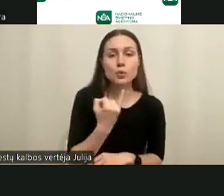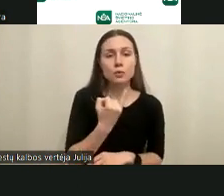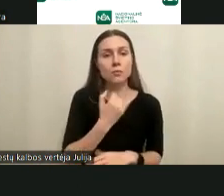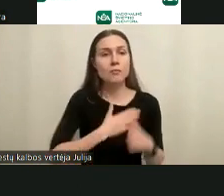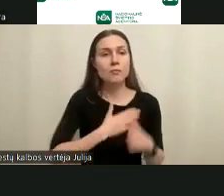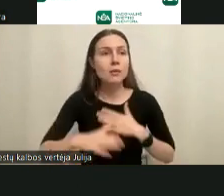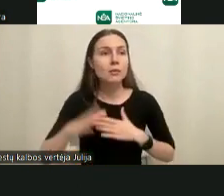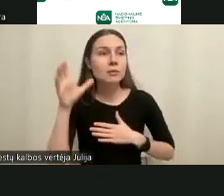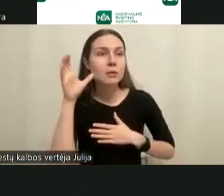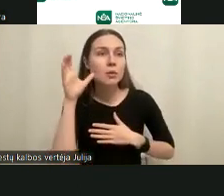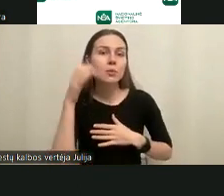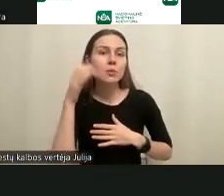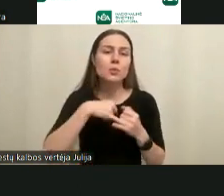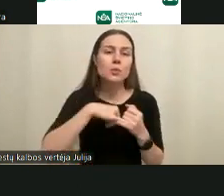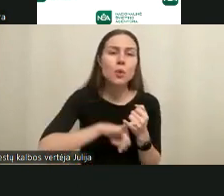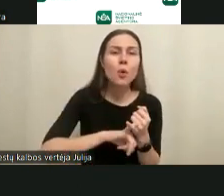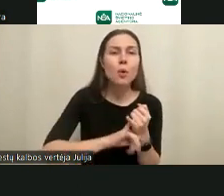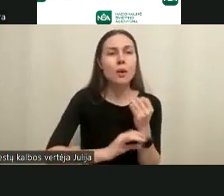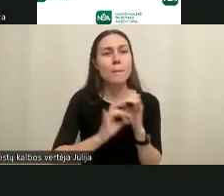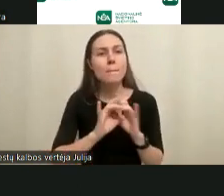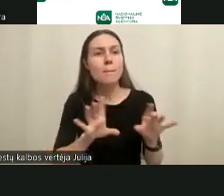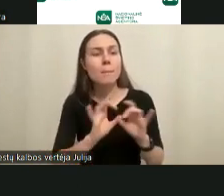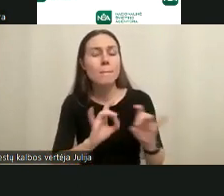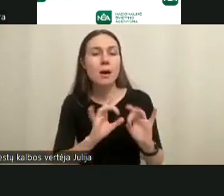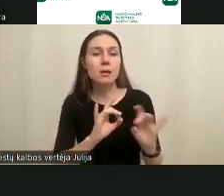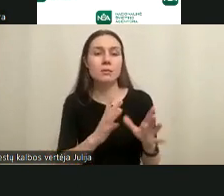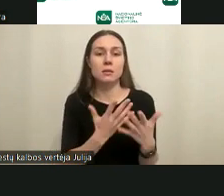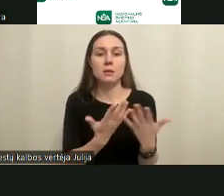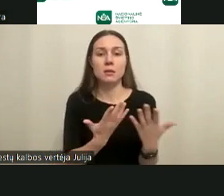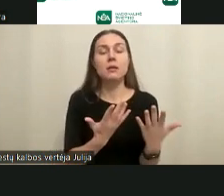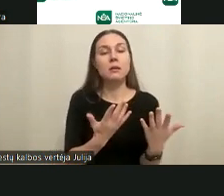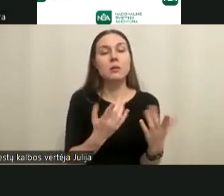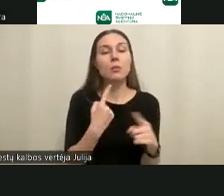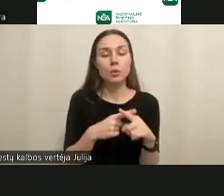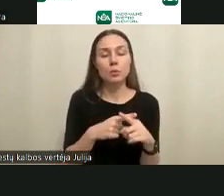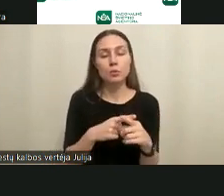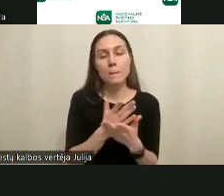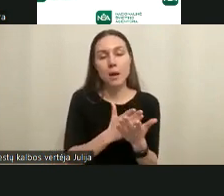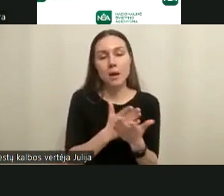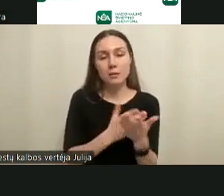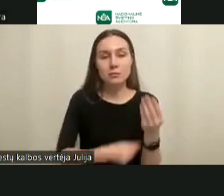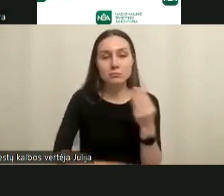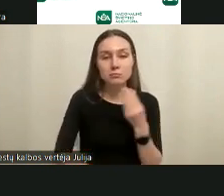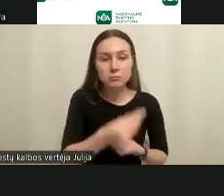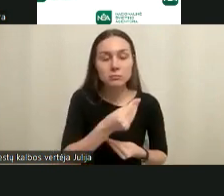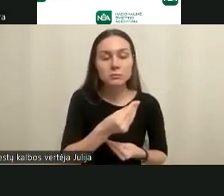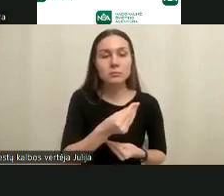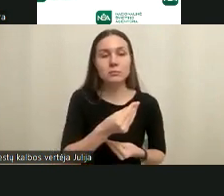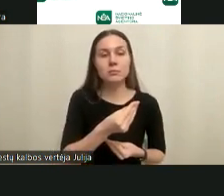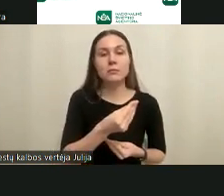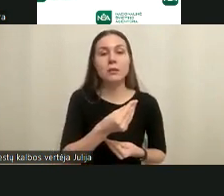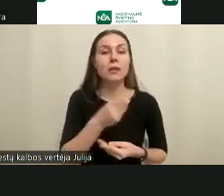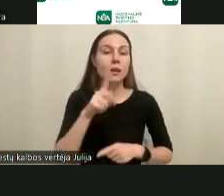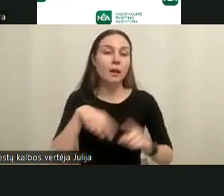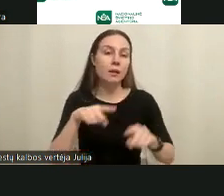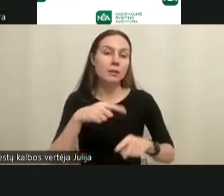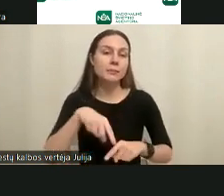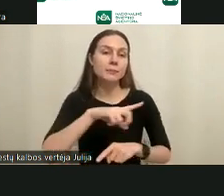klausytis kažkokios istorijos ir pasakojimo ir dalintis patirtimis, keistis įspūdžiais ir panašiai, bet kartais tai